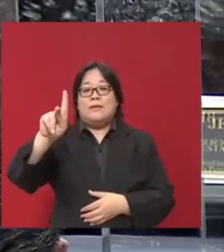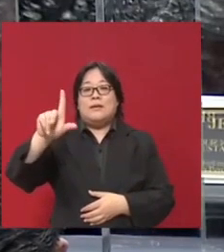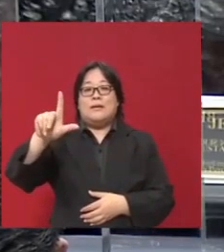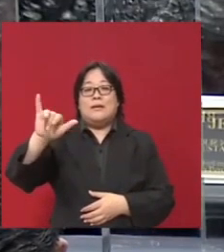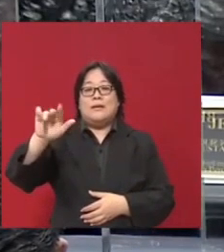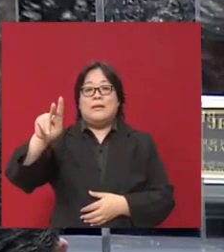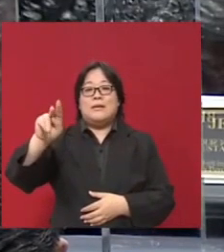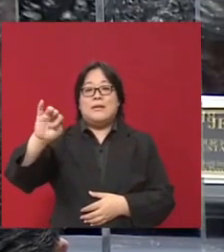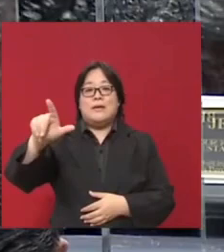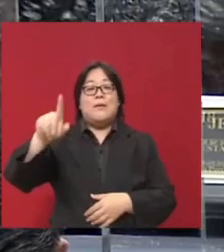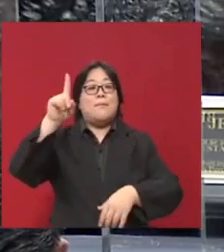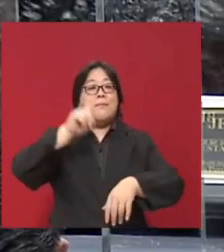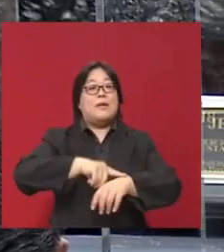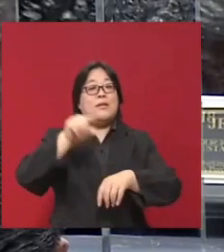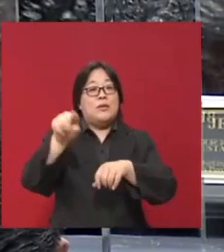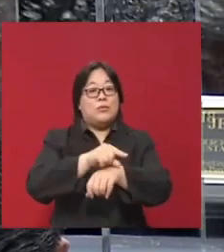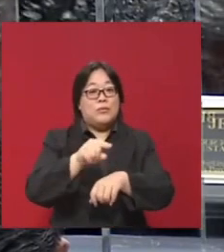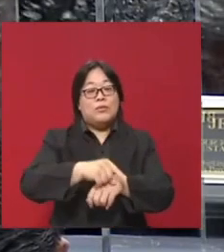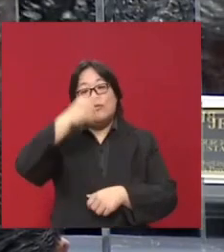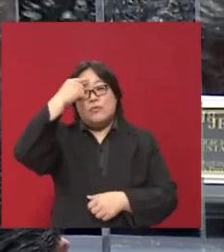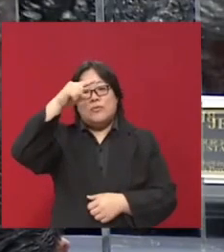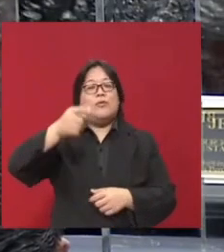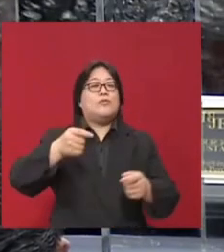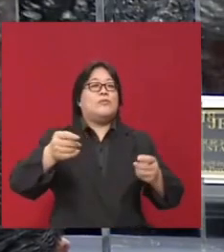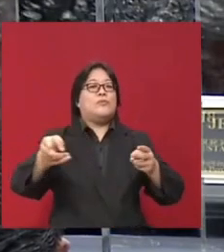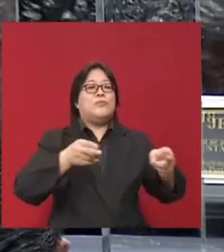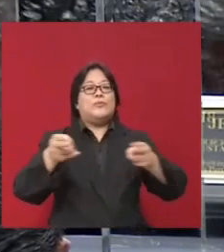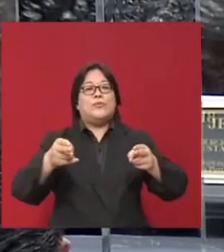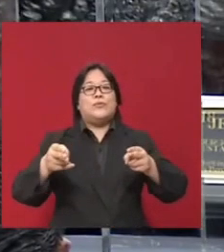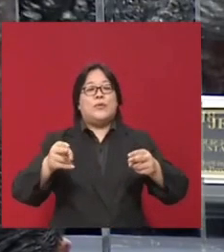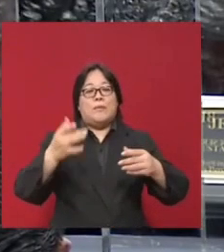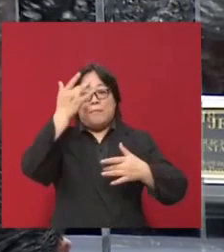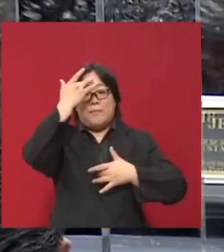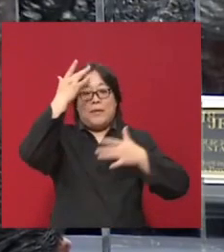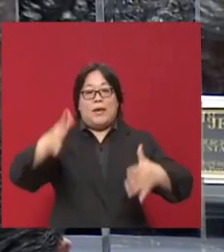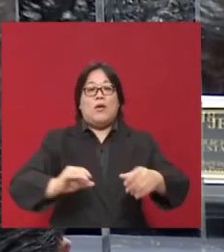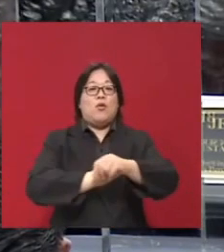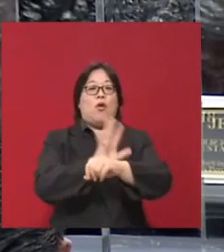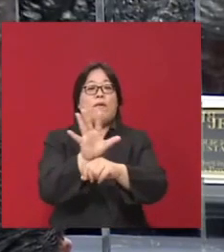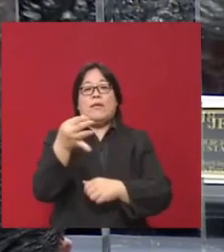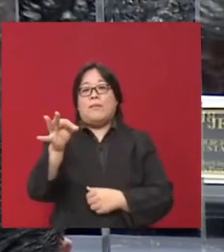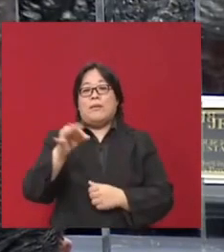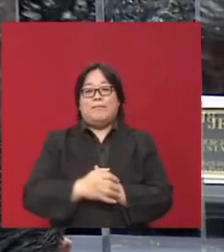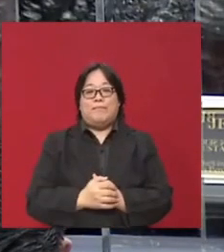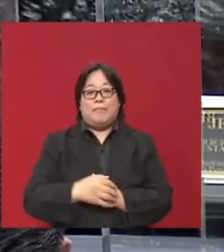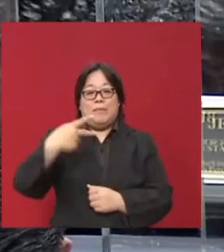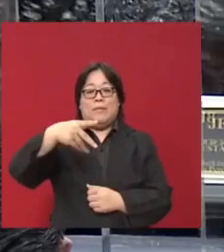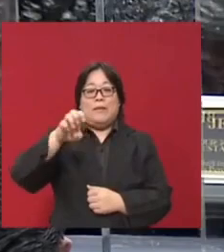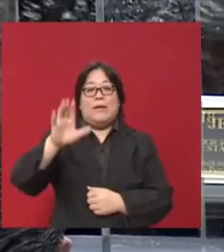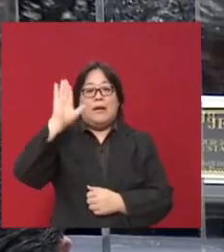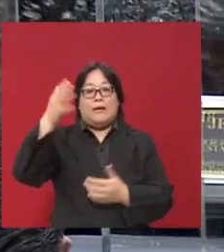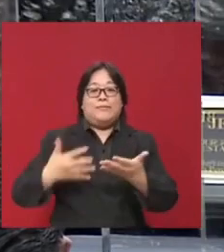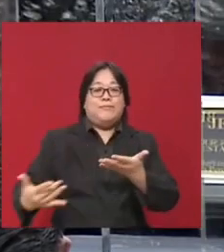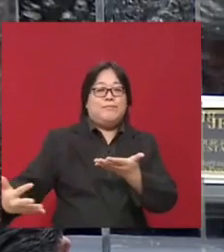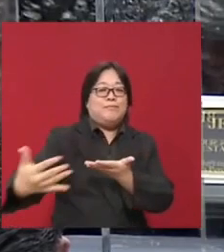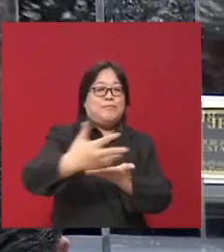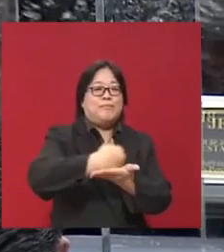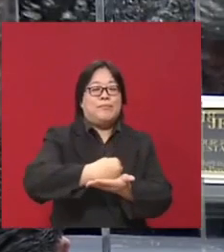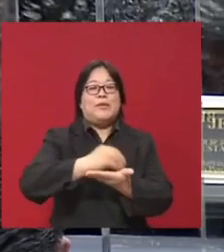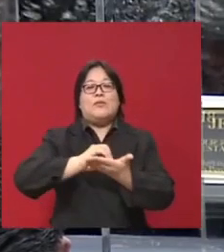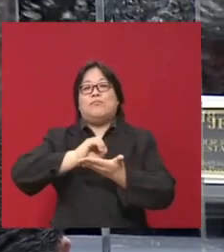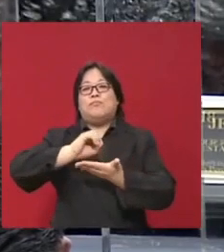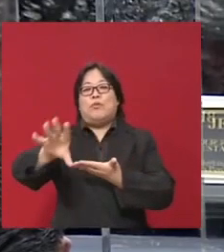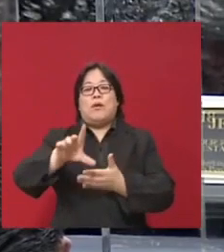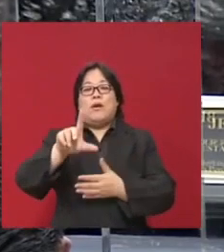icles mase penggunaan bagi mengendalikan pesakit kopislo gas pipi ini akan dikumpulkan dan